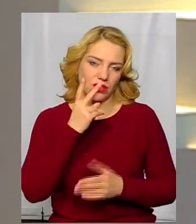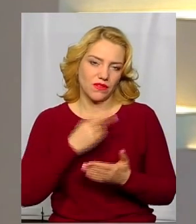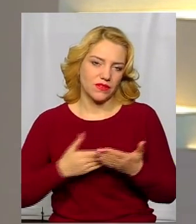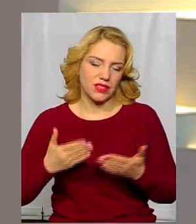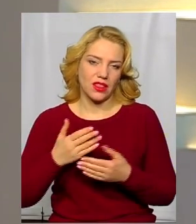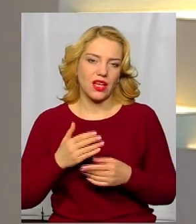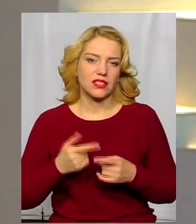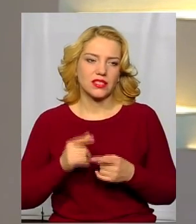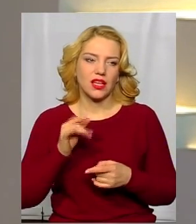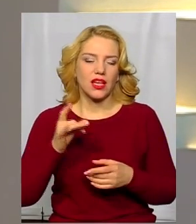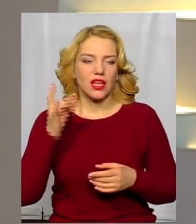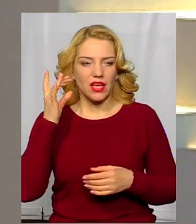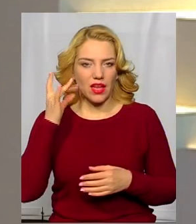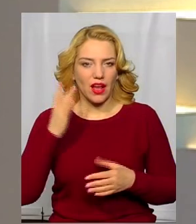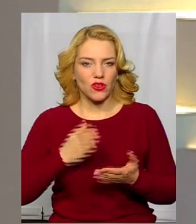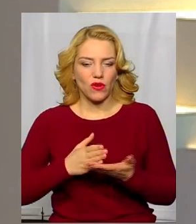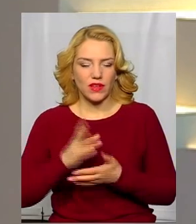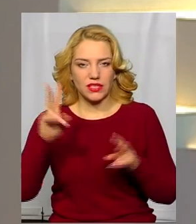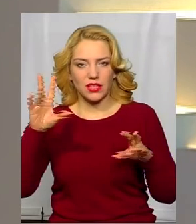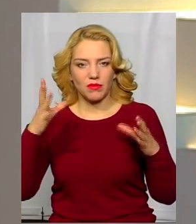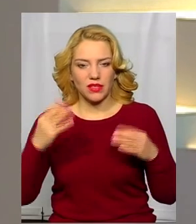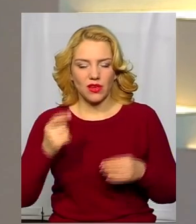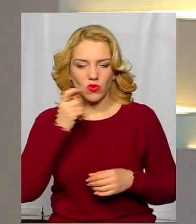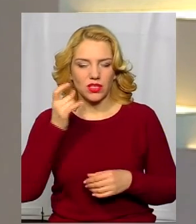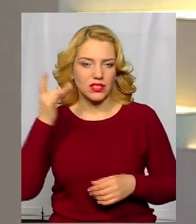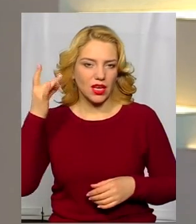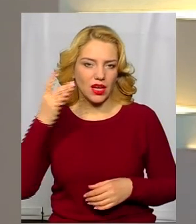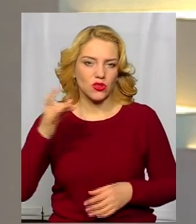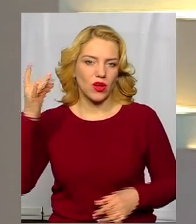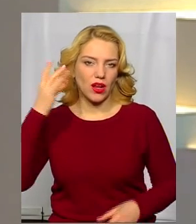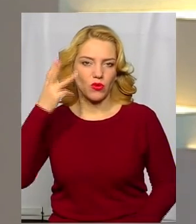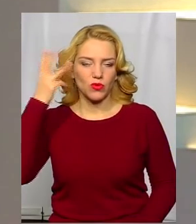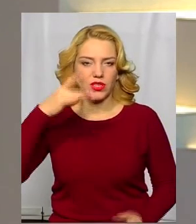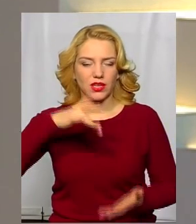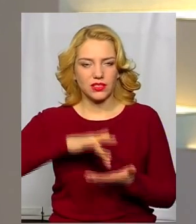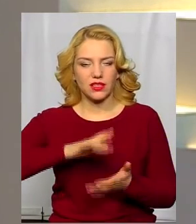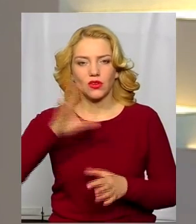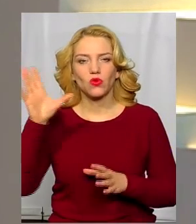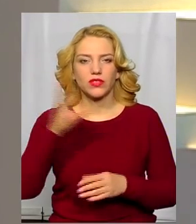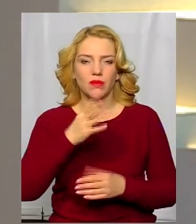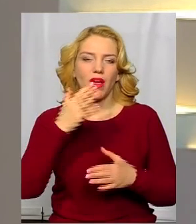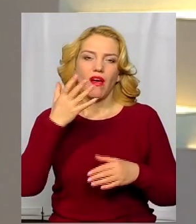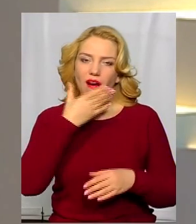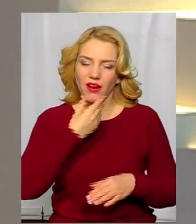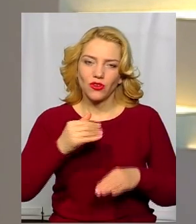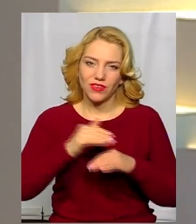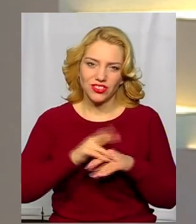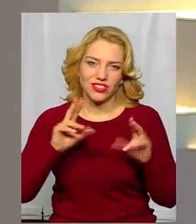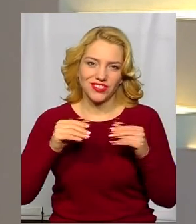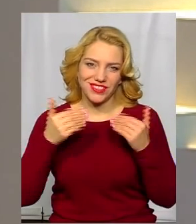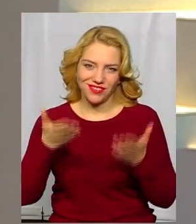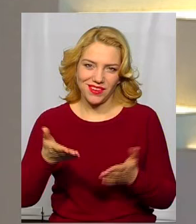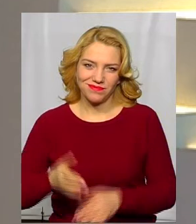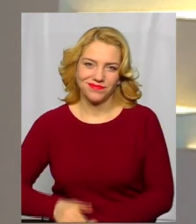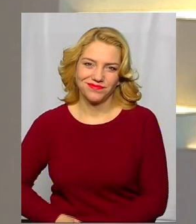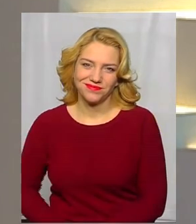буде слухати нас, радіоверсію «Теми дня» на Українському радіо «Радіо Поділля Центр». Усім гарного вечора і нехай щастить!